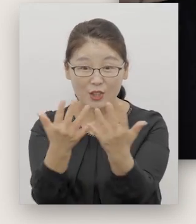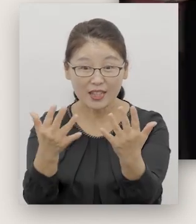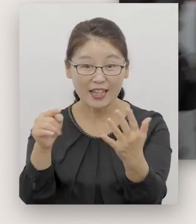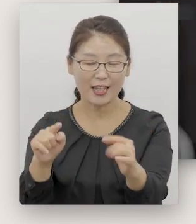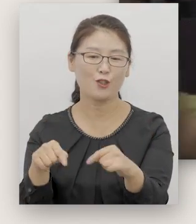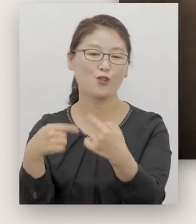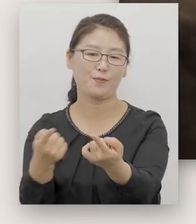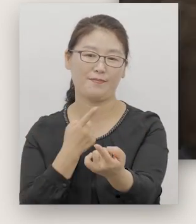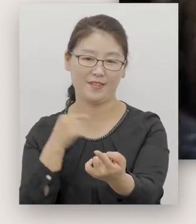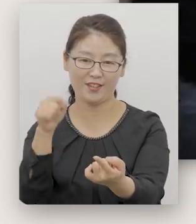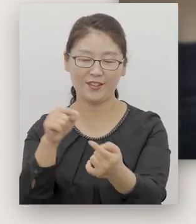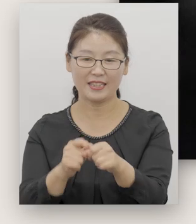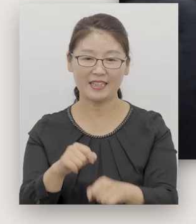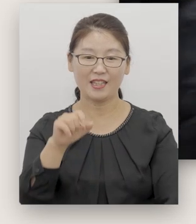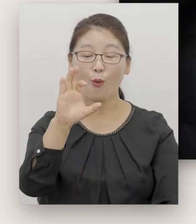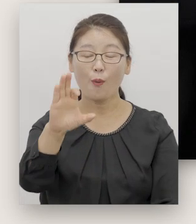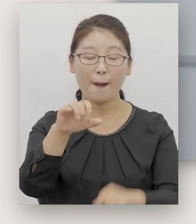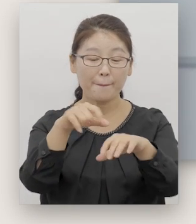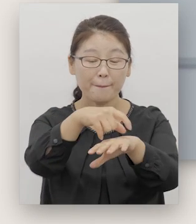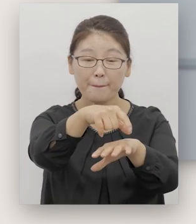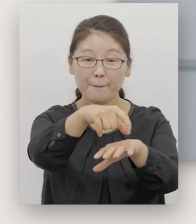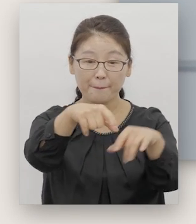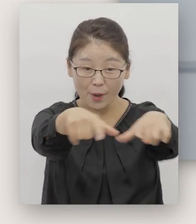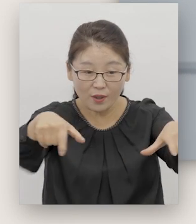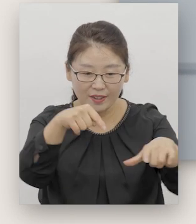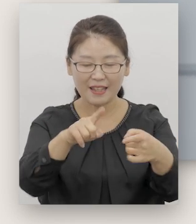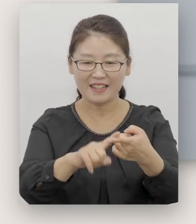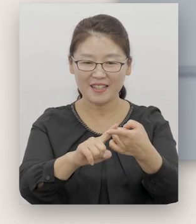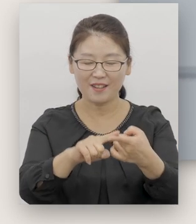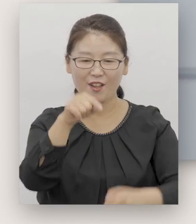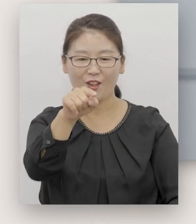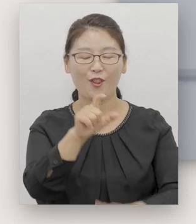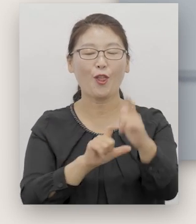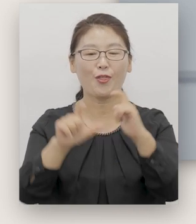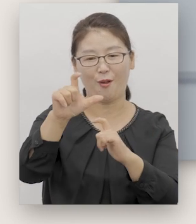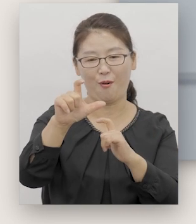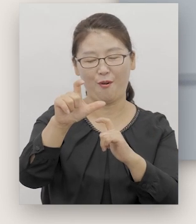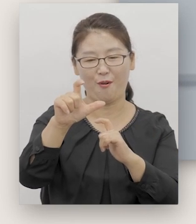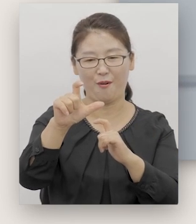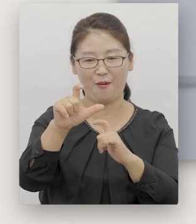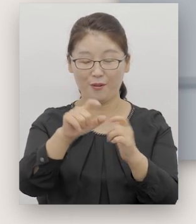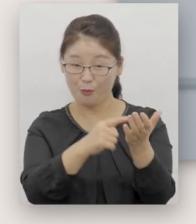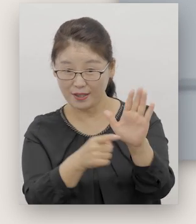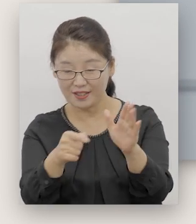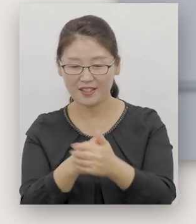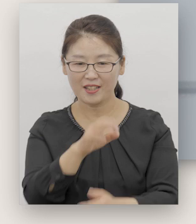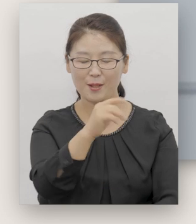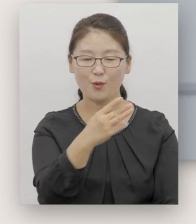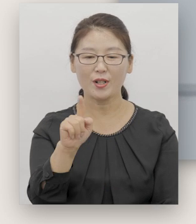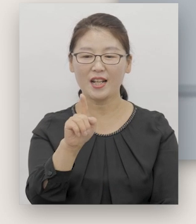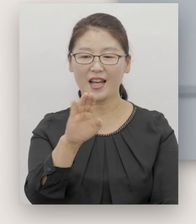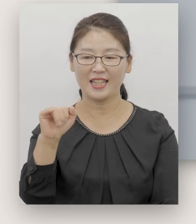있는 The Blind Man이라는 잡지에서 그렇게 한 것입니다. 여기 보시는 The Blind Man은 이제 독립예술가 협회에서 발행했던